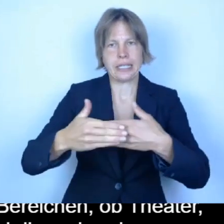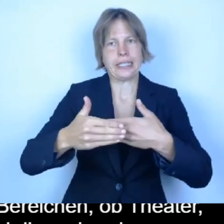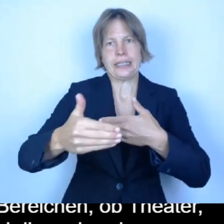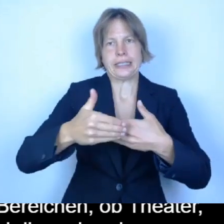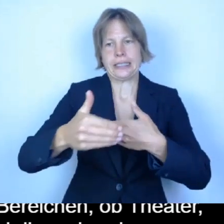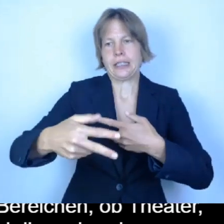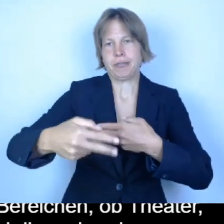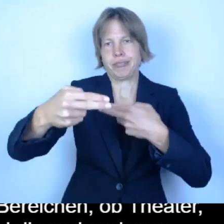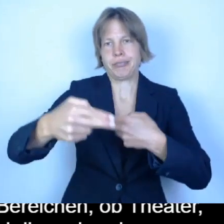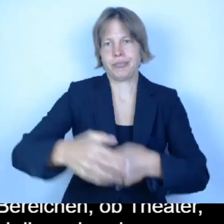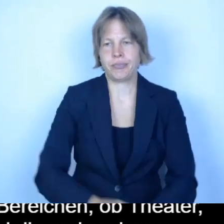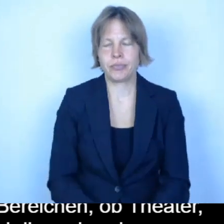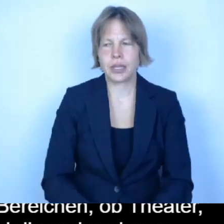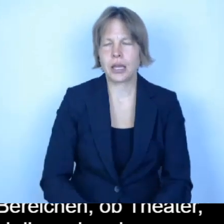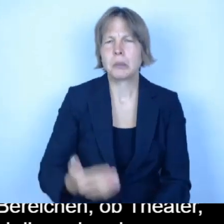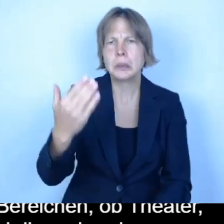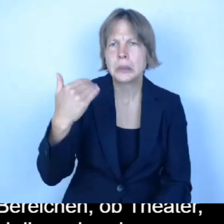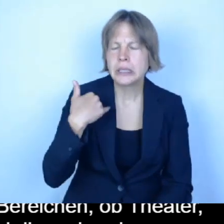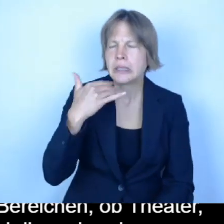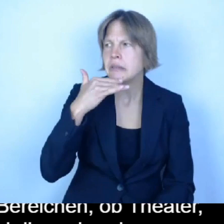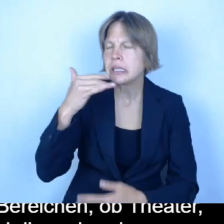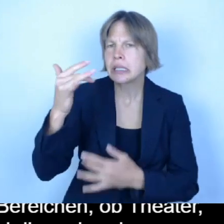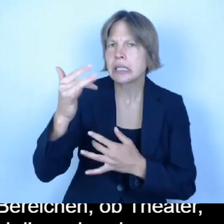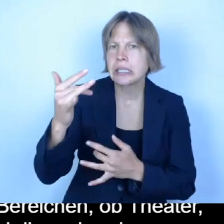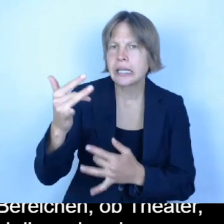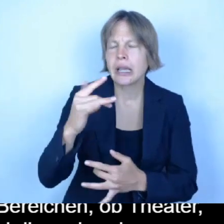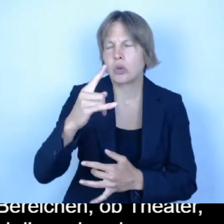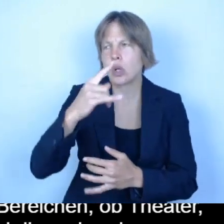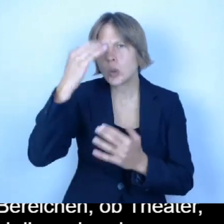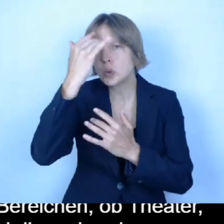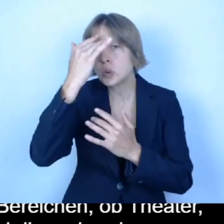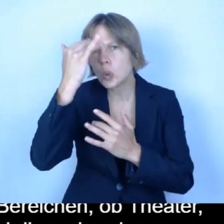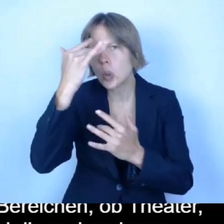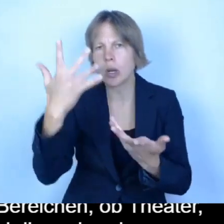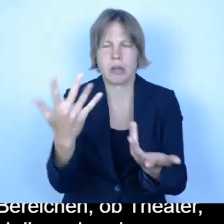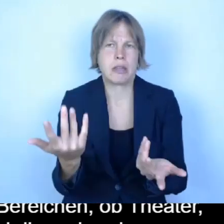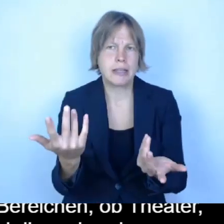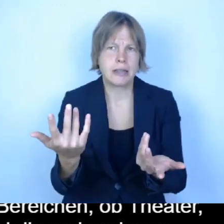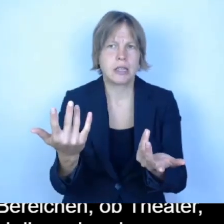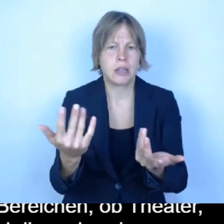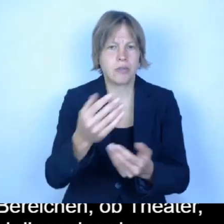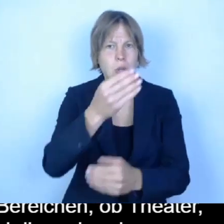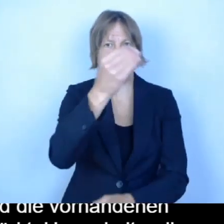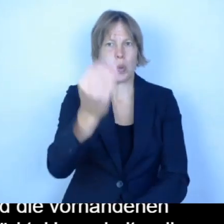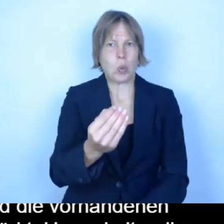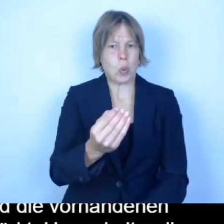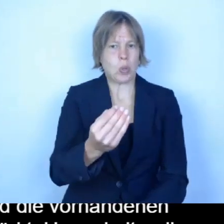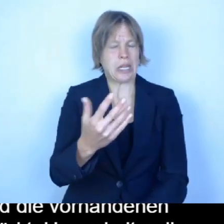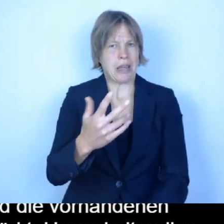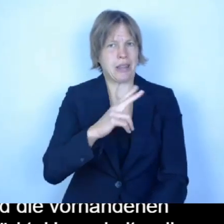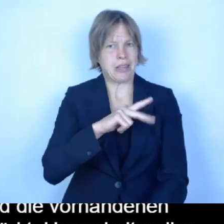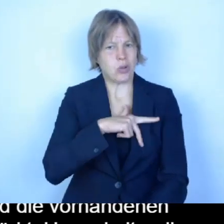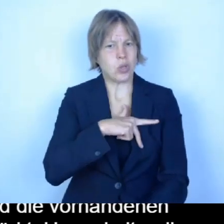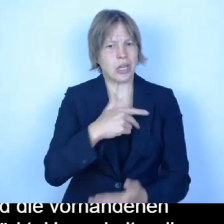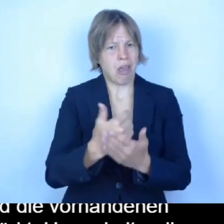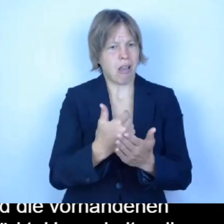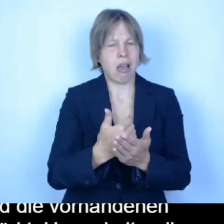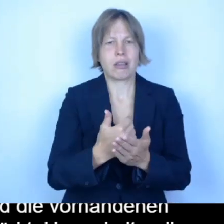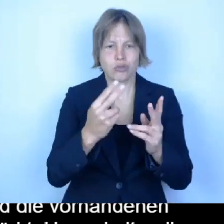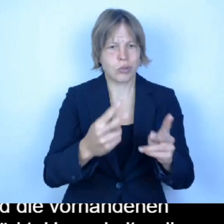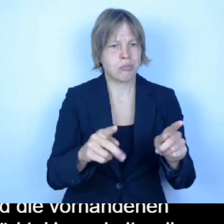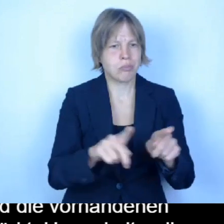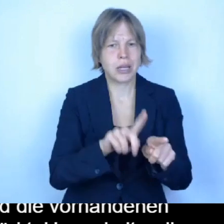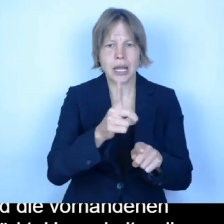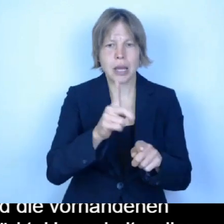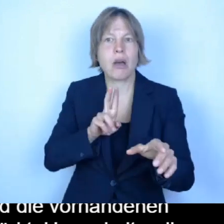Sorgen, dass eben viele Künstler an sich die Kriterien der Künstlersozialkasse erfüllen, aber nicht dort drin sind, aus welchen Gründen auch immer. Wir